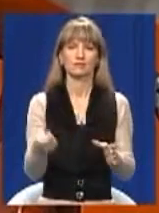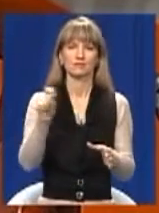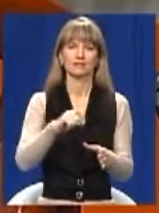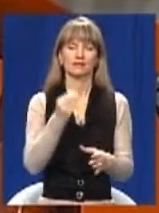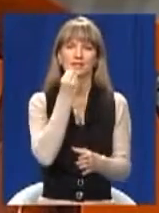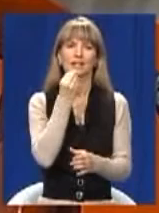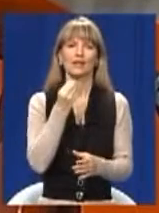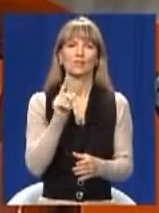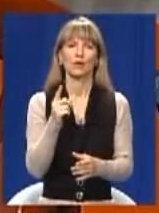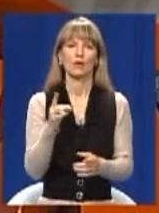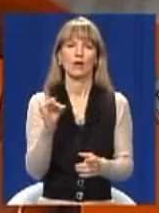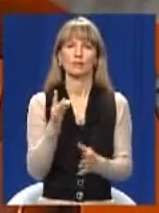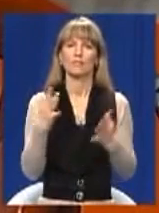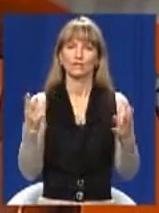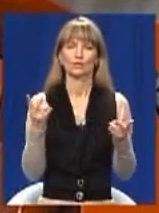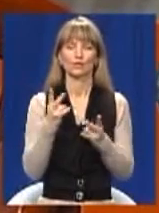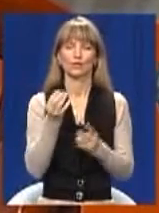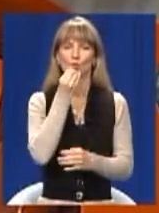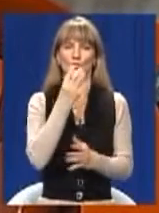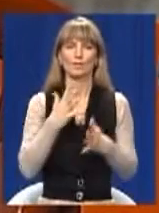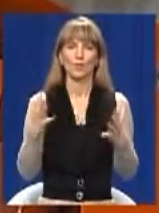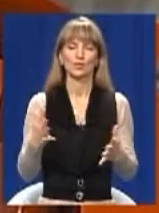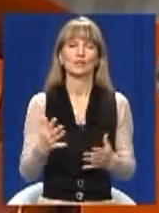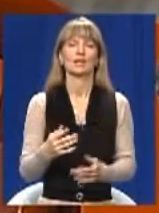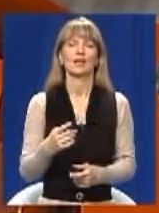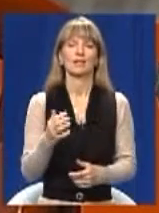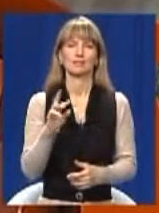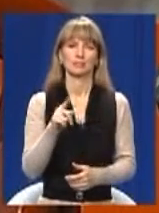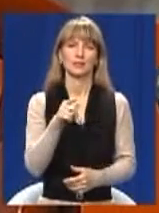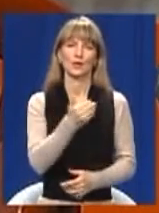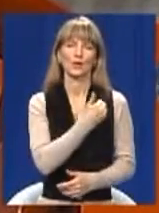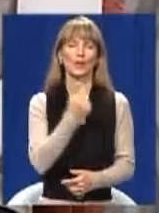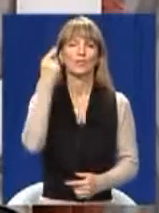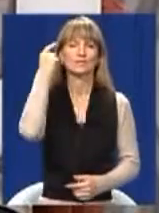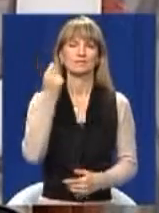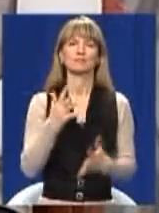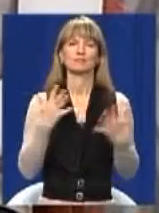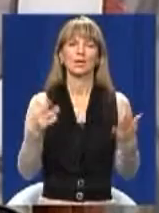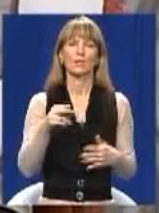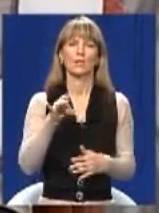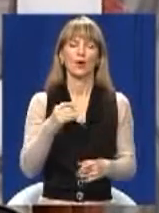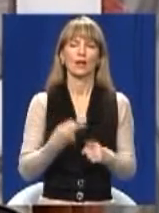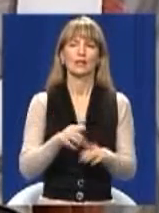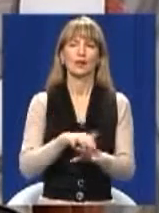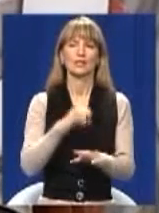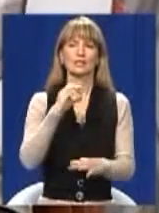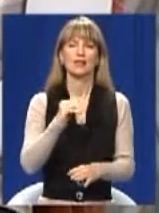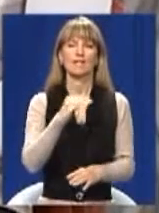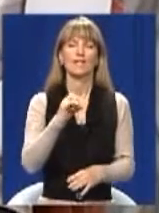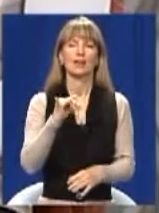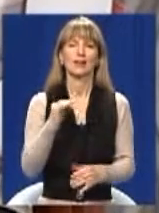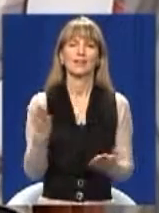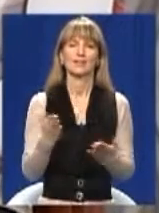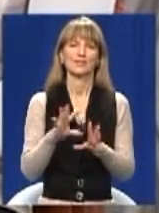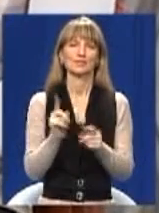великого обсягу, то йому треба і відповідне харчування. Тож, хотіла би ти дізнатися трішки більше про цього котика сафарі. Як